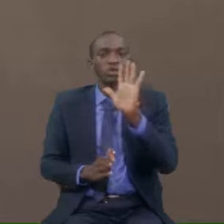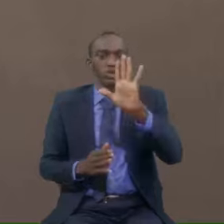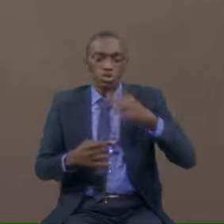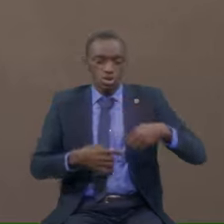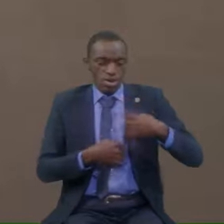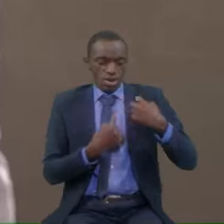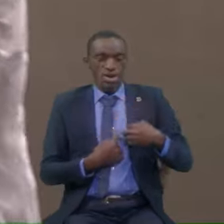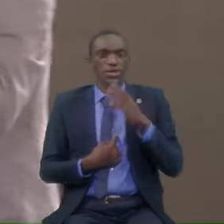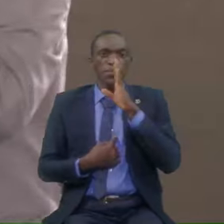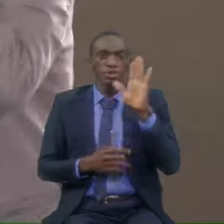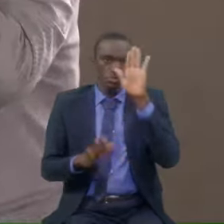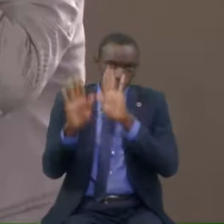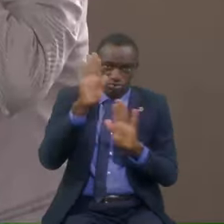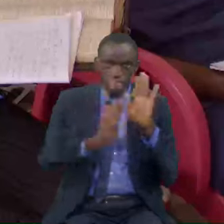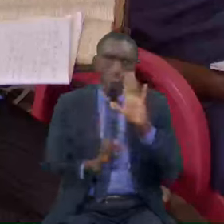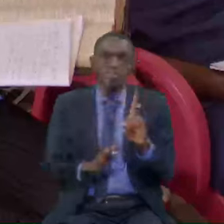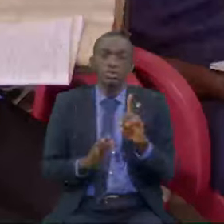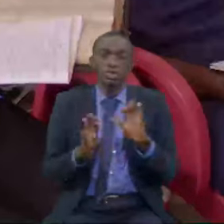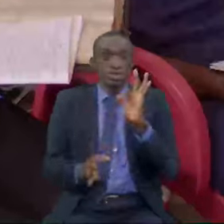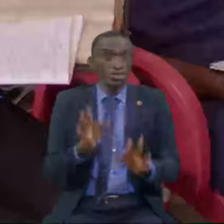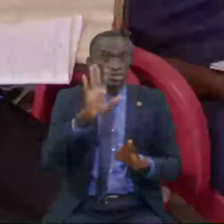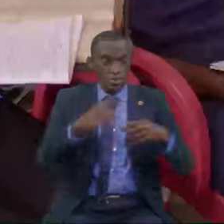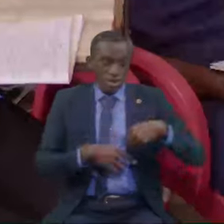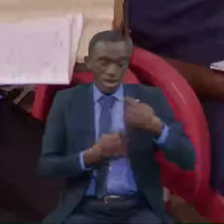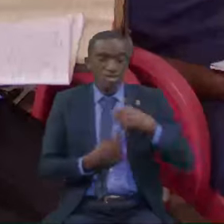ne s'alarme point. Si ton cœur est troublé,